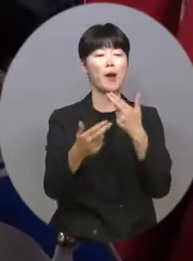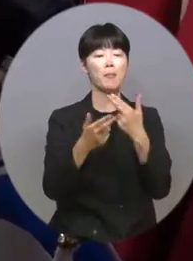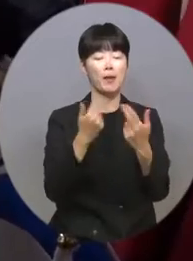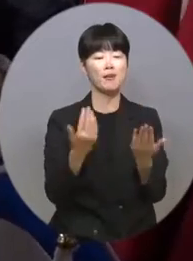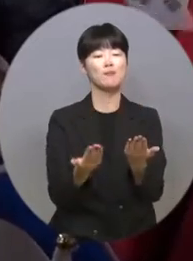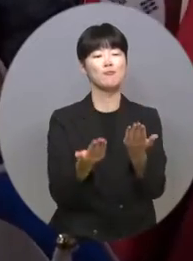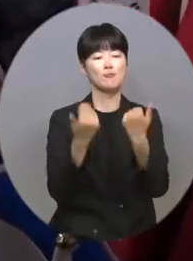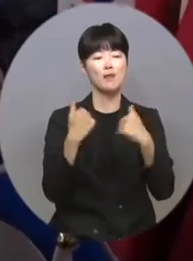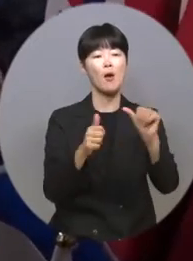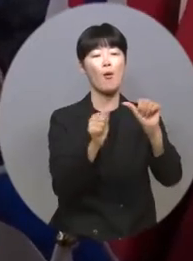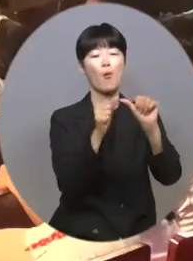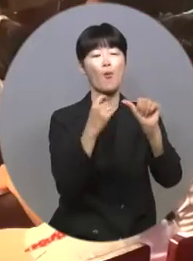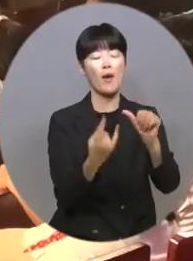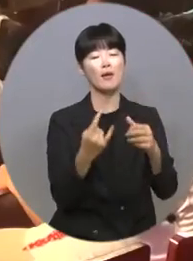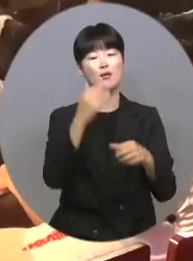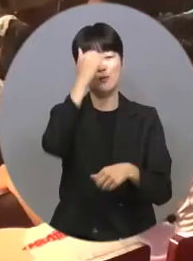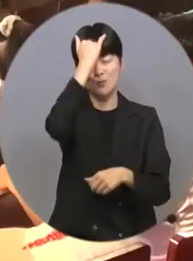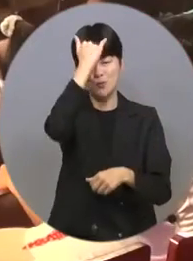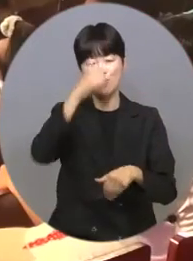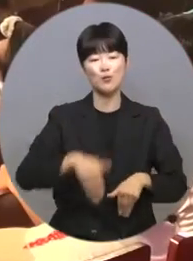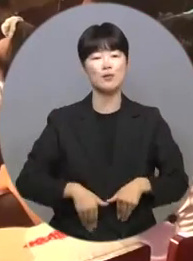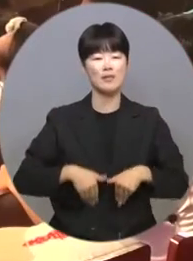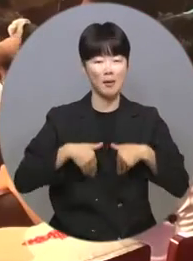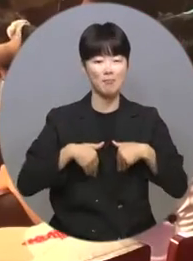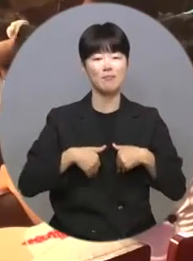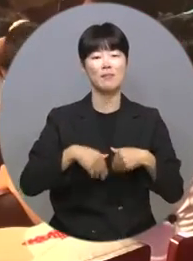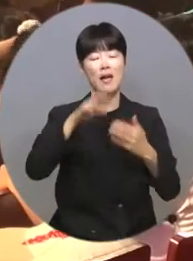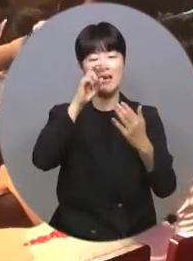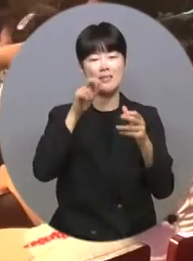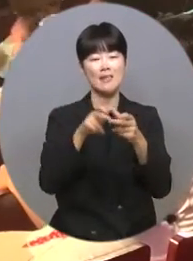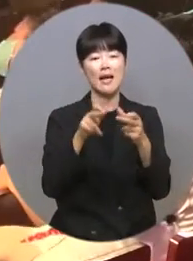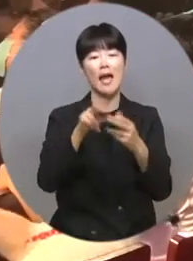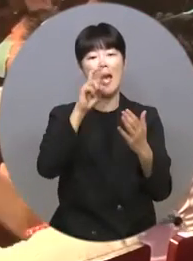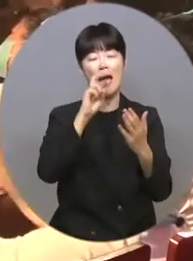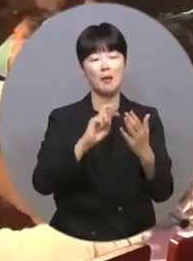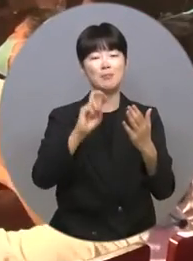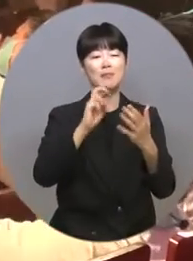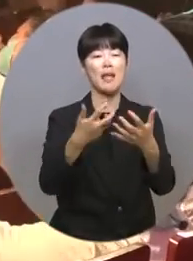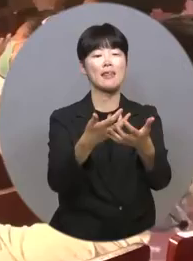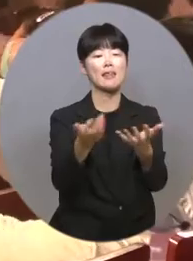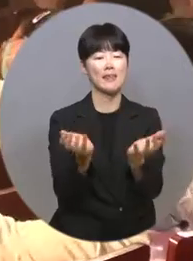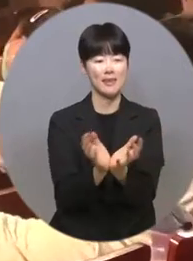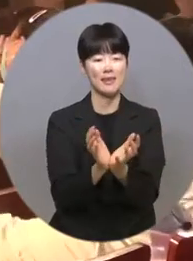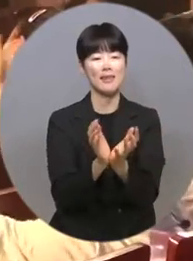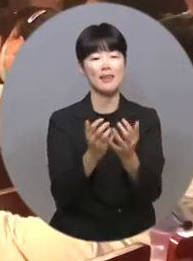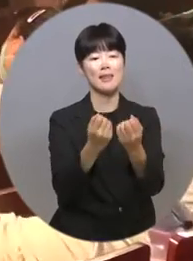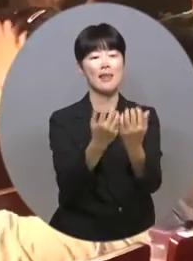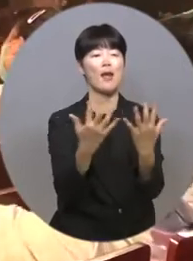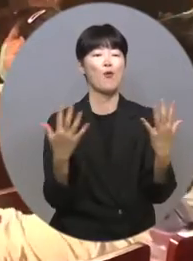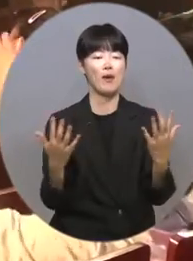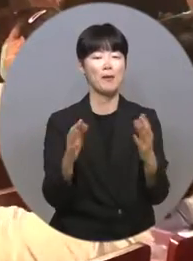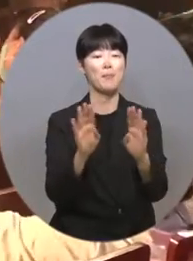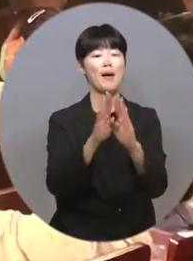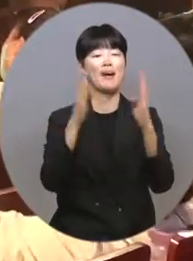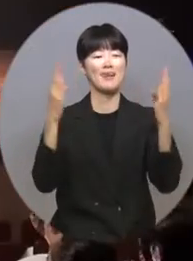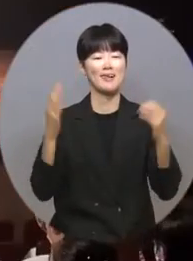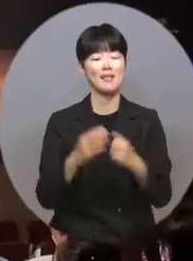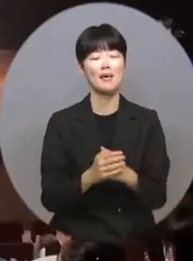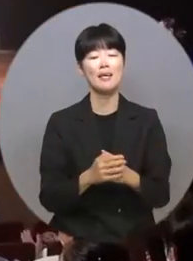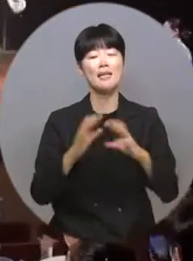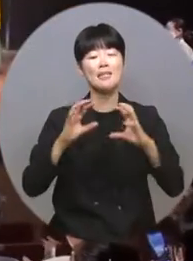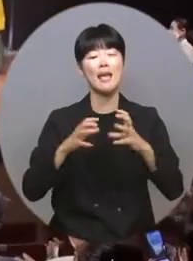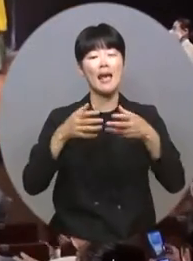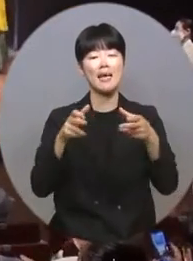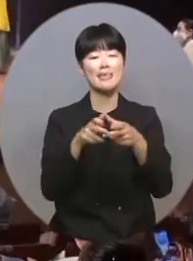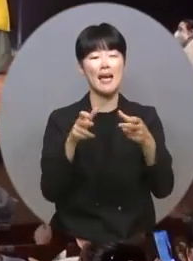합창대회가 지난 7일 아산시 평생학습관에서 개최됐습니다. 전국 장애인 합창대회는 유엔이 정한 세계 장애인의